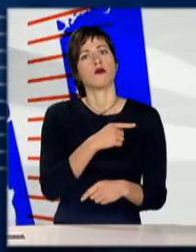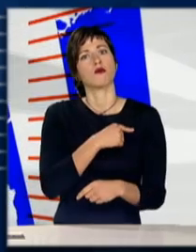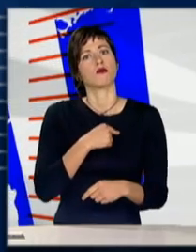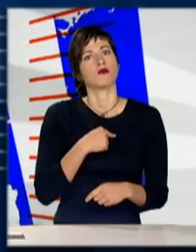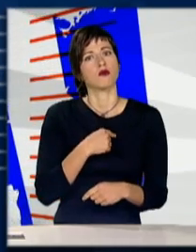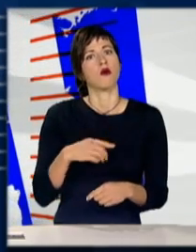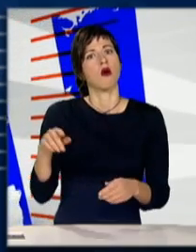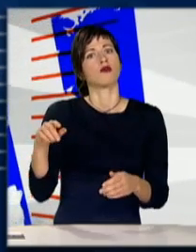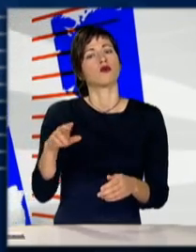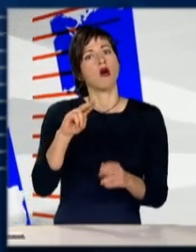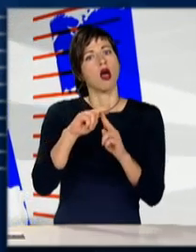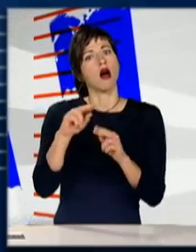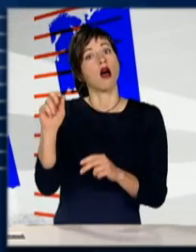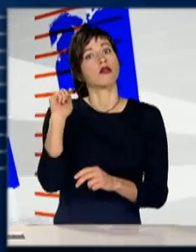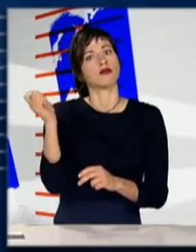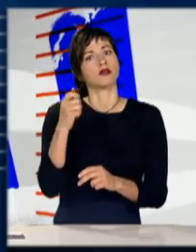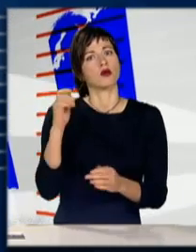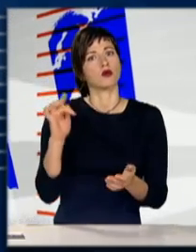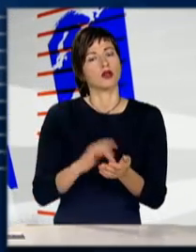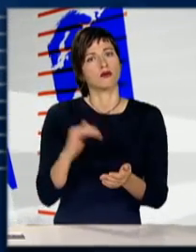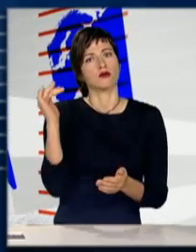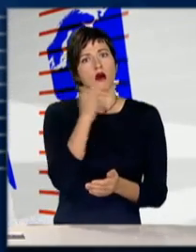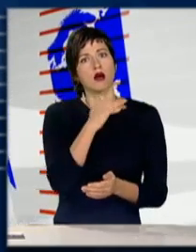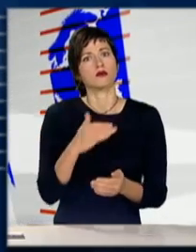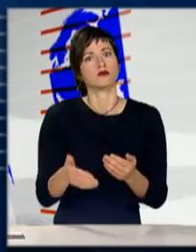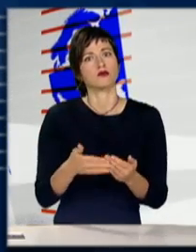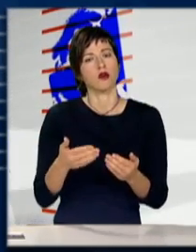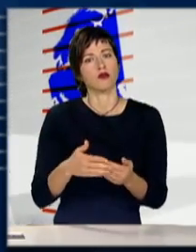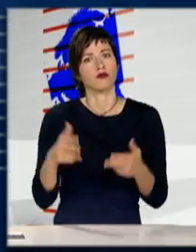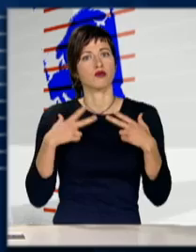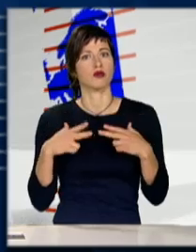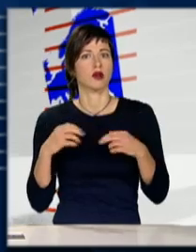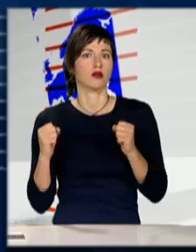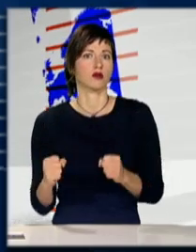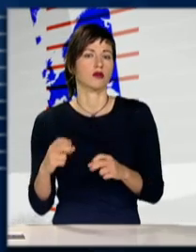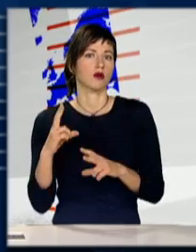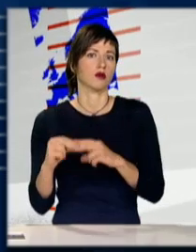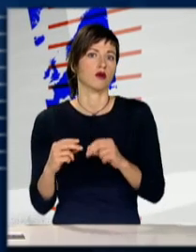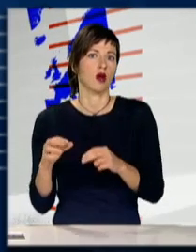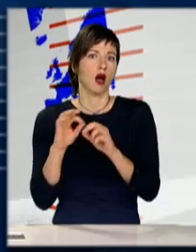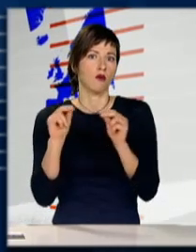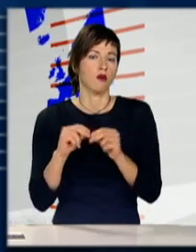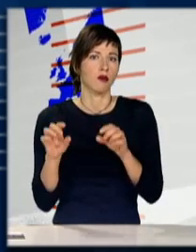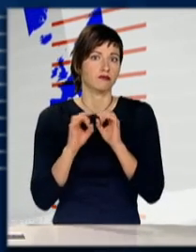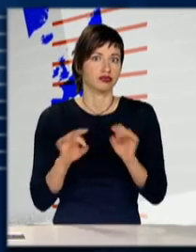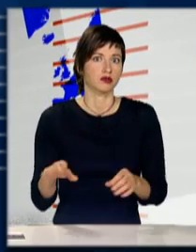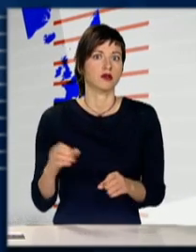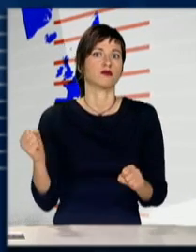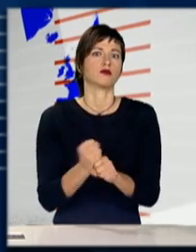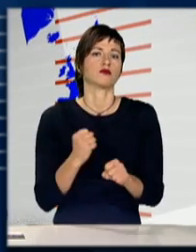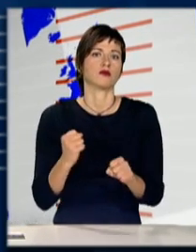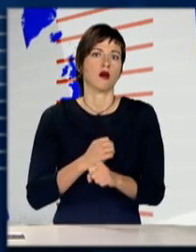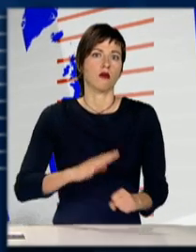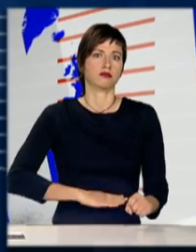τα στελέχη του Εθνικού Κέντρου Άμεσης Βοήθειας με την ηγεσία του Υπουργείου Υγείας. Οι εργαζόμενοι του ΕΚΑΒ